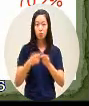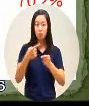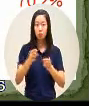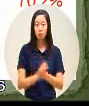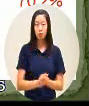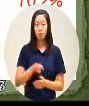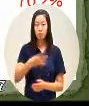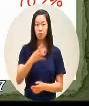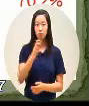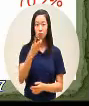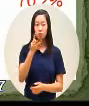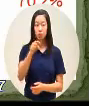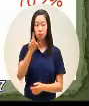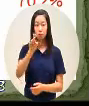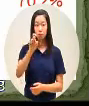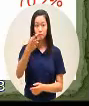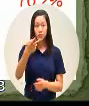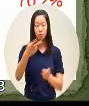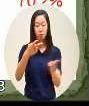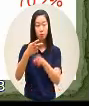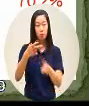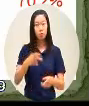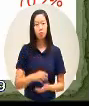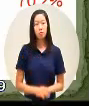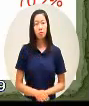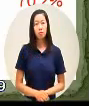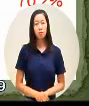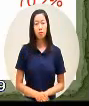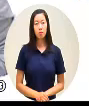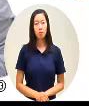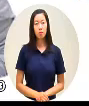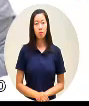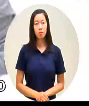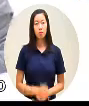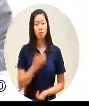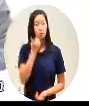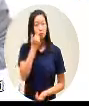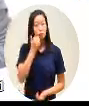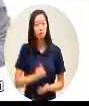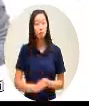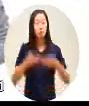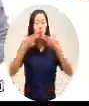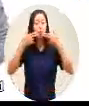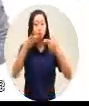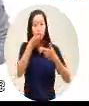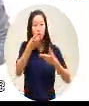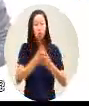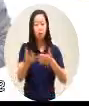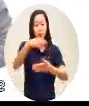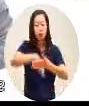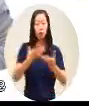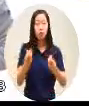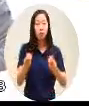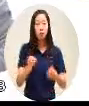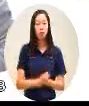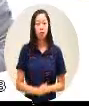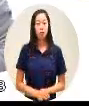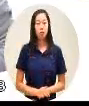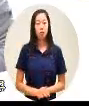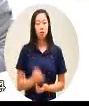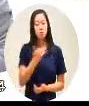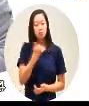班有471人。其实这个齁，如果你这个主语没有纳入进来，我告诉你，我们的主语会中